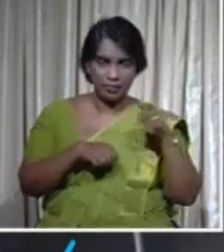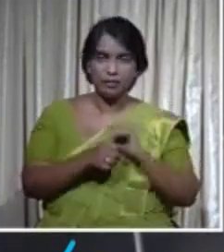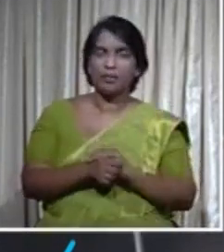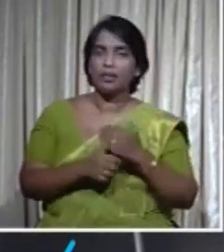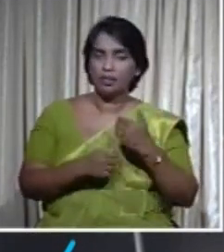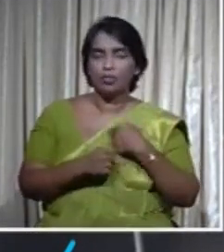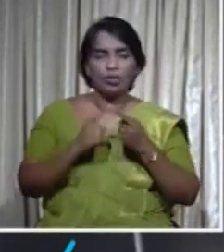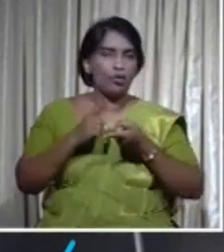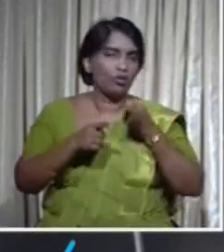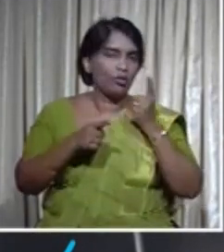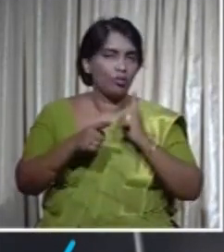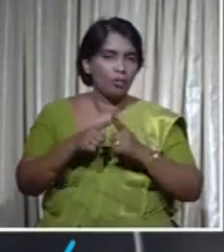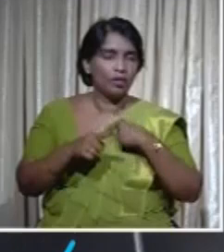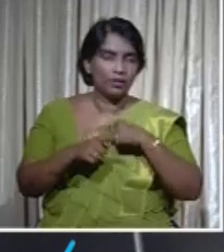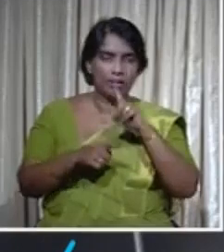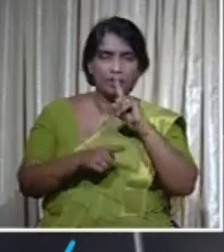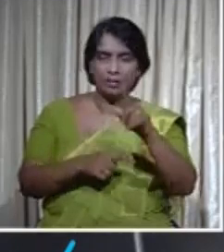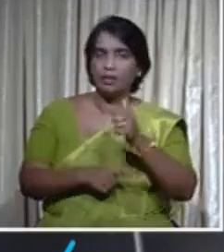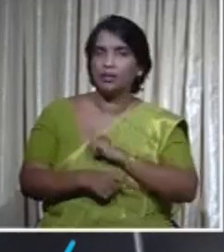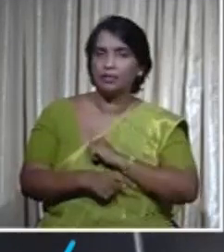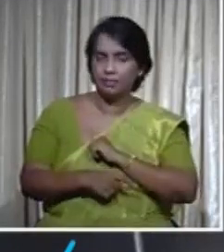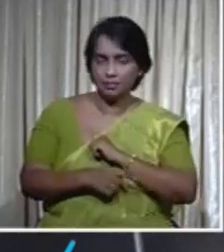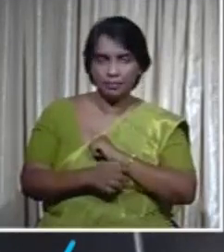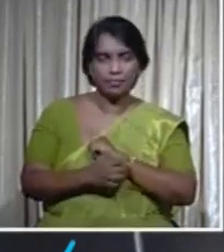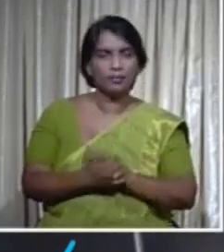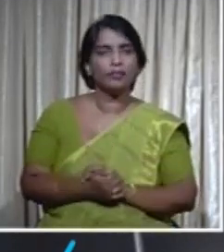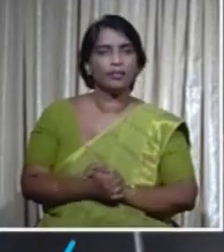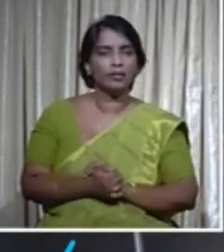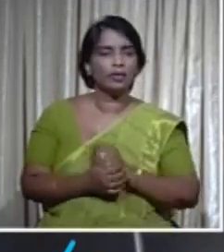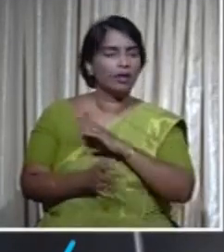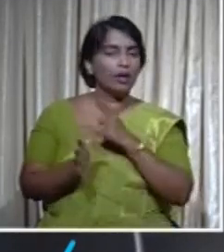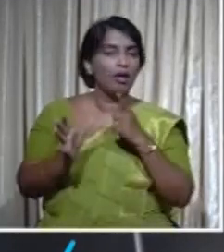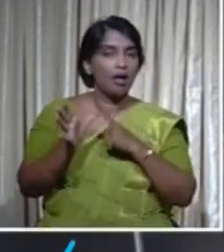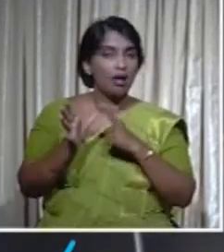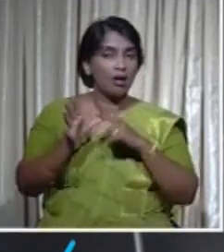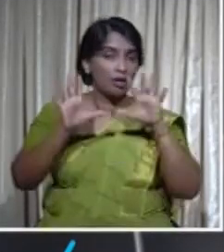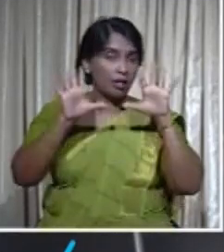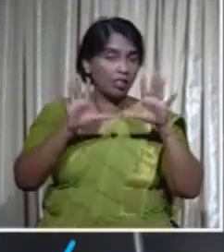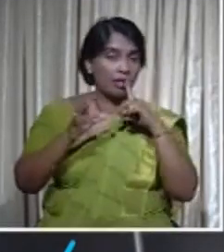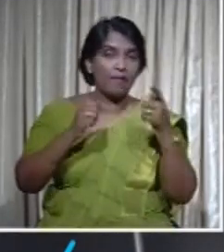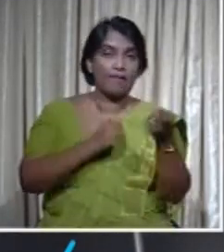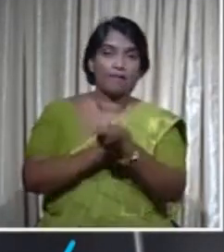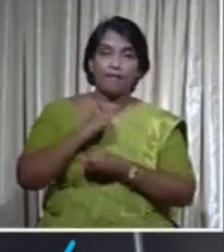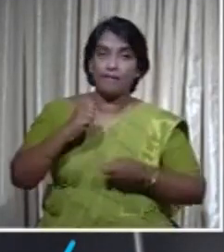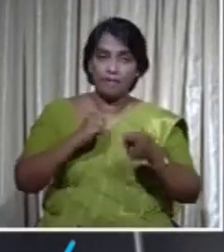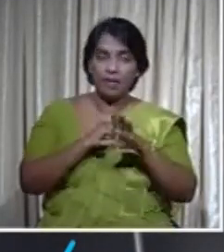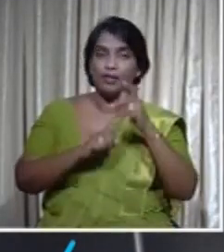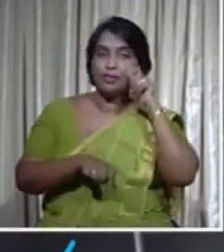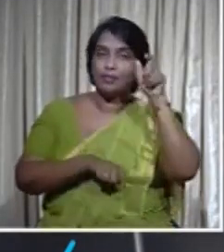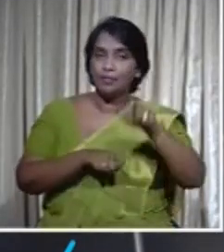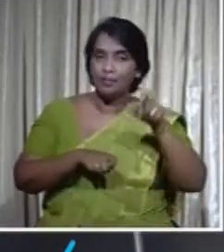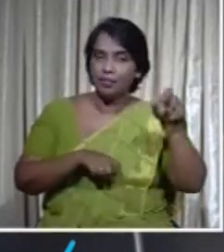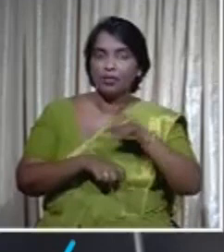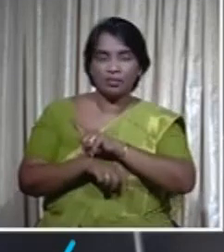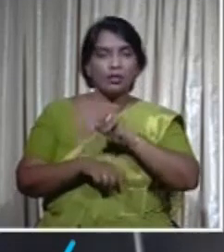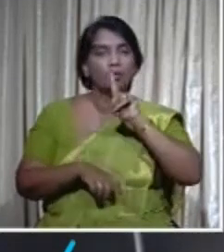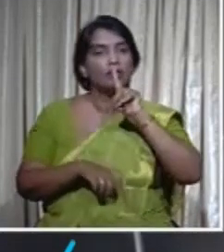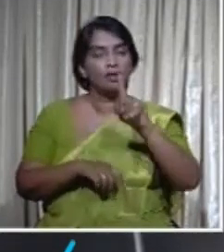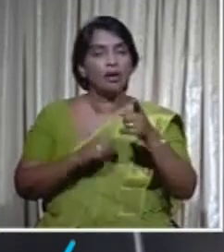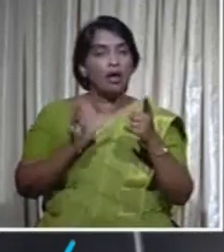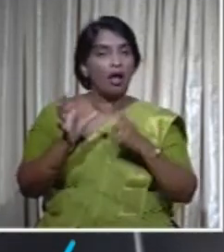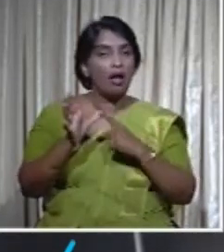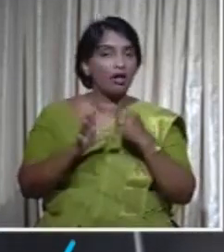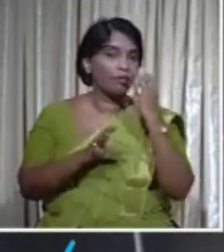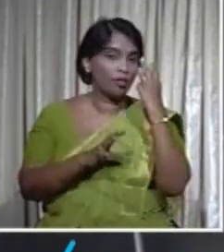சொல்ல முடியும் ஒரு 10 ஏக்கர் செய்கின்ற ஒரு விவசாயியிடம் நீங்கள் கூற வேண்டும் 3 ஏக்கரிலே இந்த